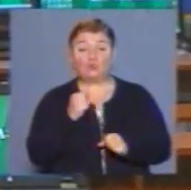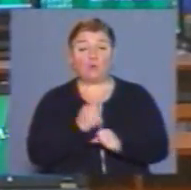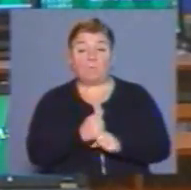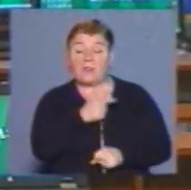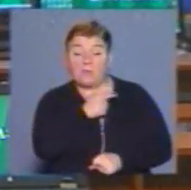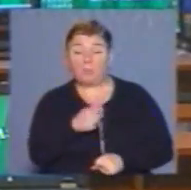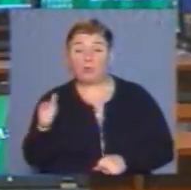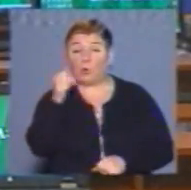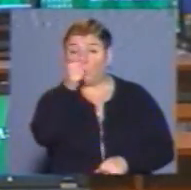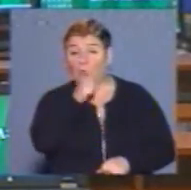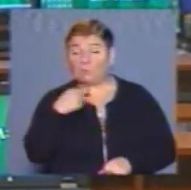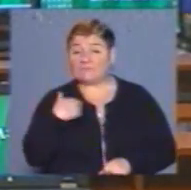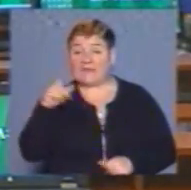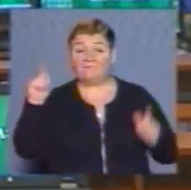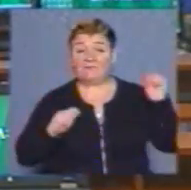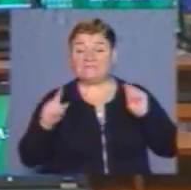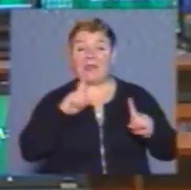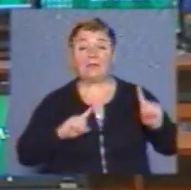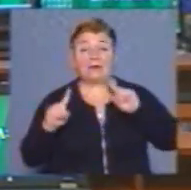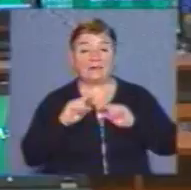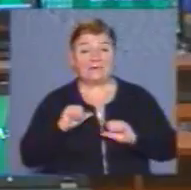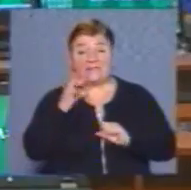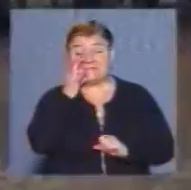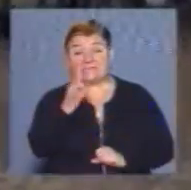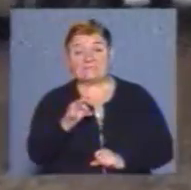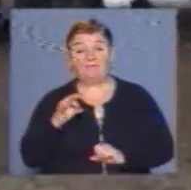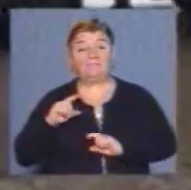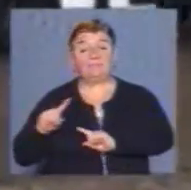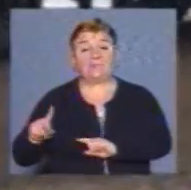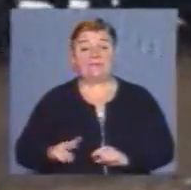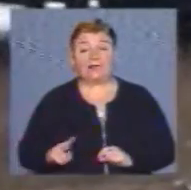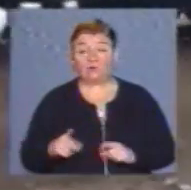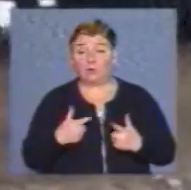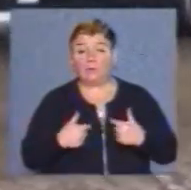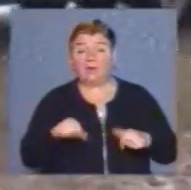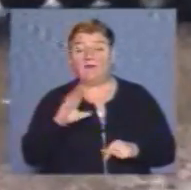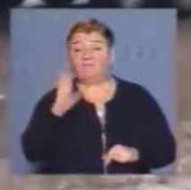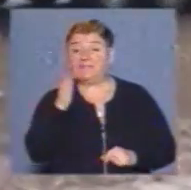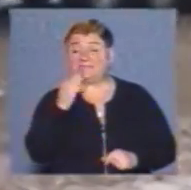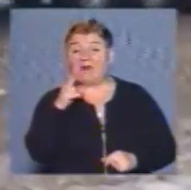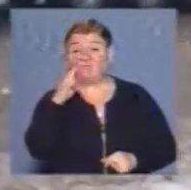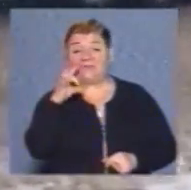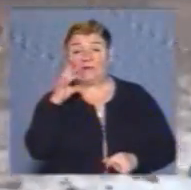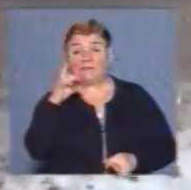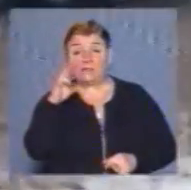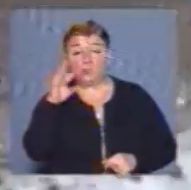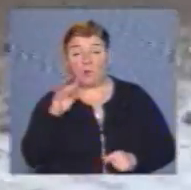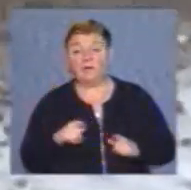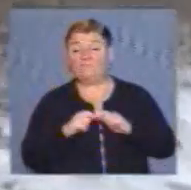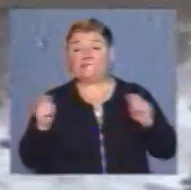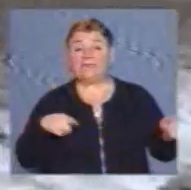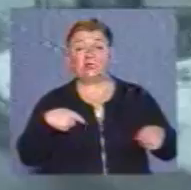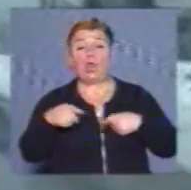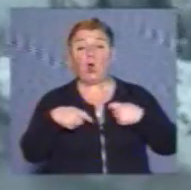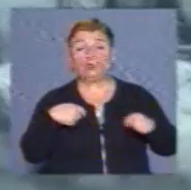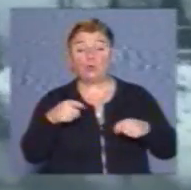Про це сьогодні на виїзній нараді сказав заступник директора підприємства «Будкомплектторг» Владислав Данило. Відкриті торги в